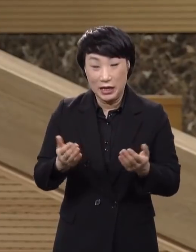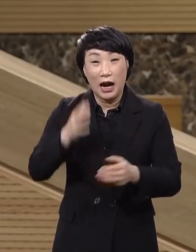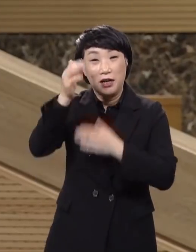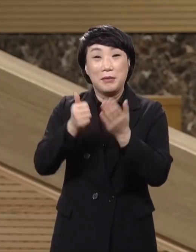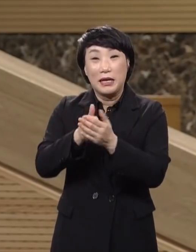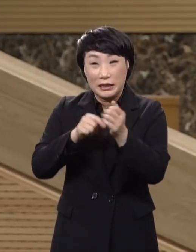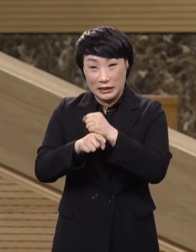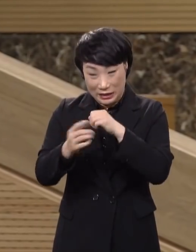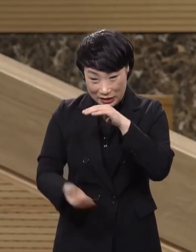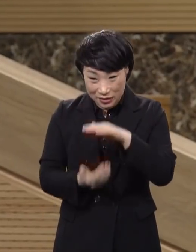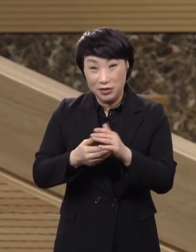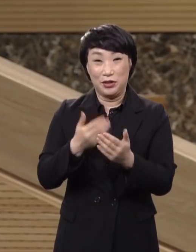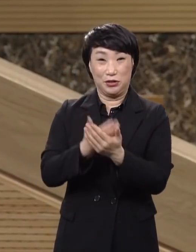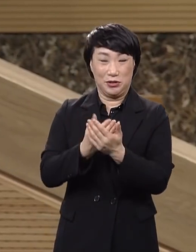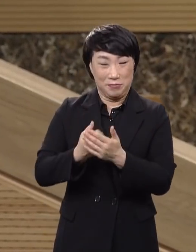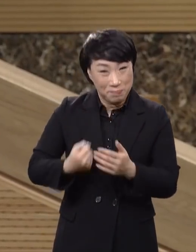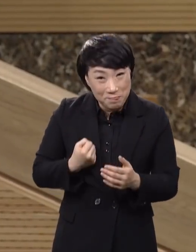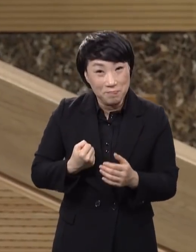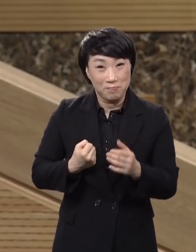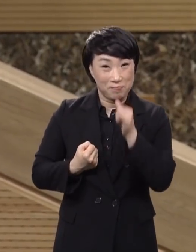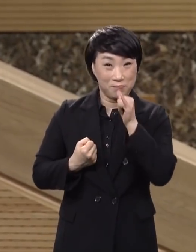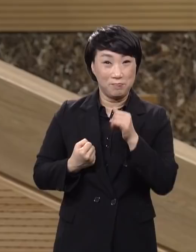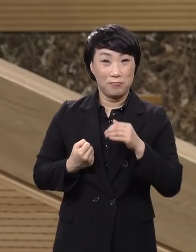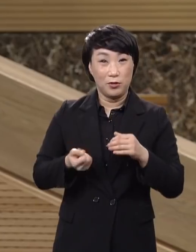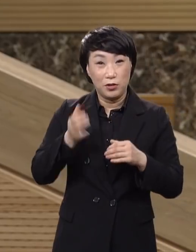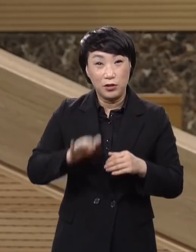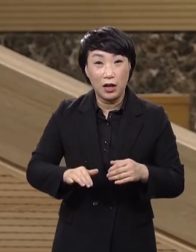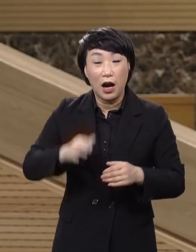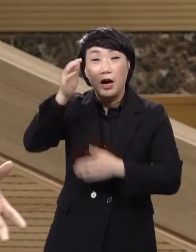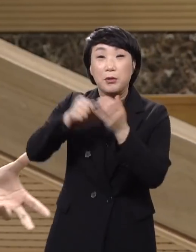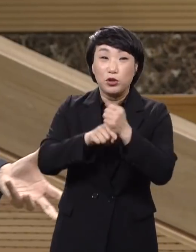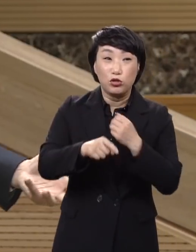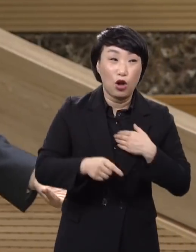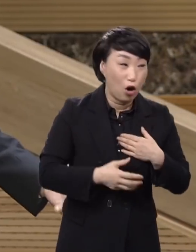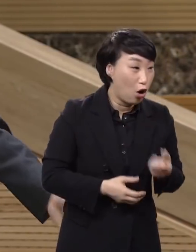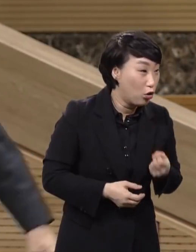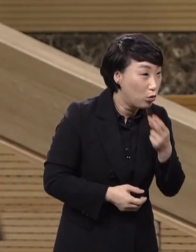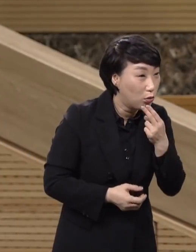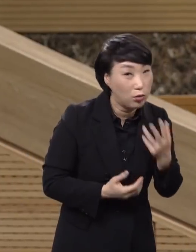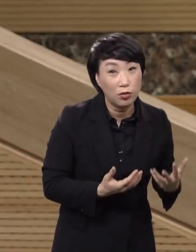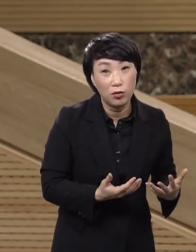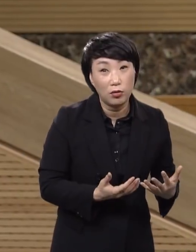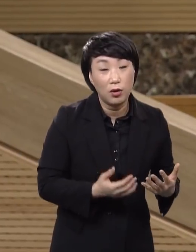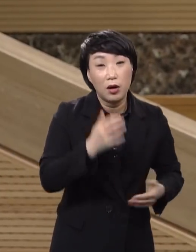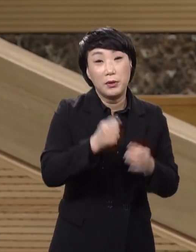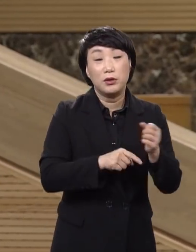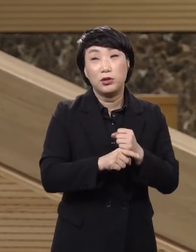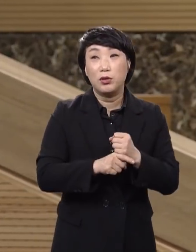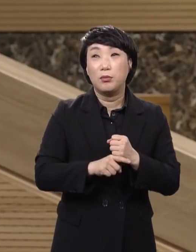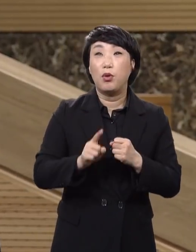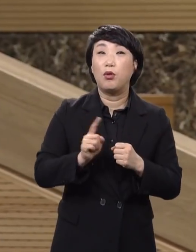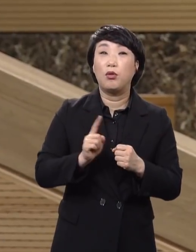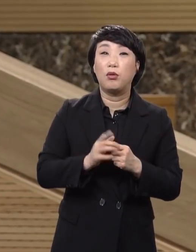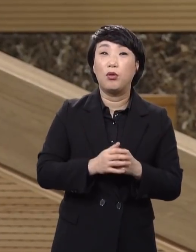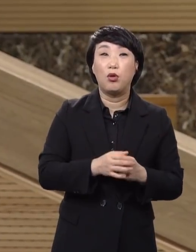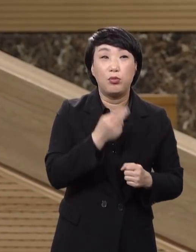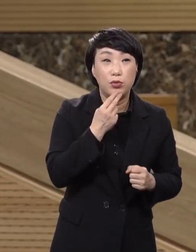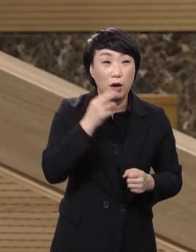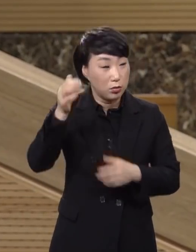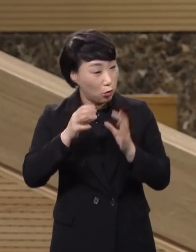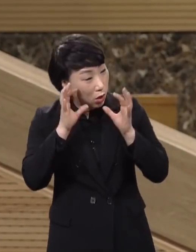수태되게 하옵소서. 근데 하나님의 뜻이 없는 사람, 하나님 무슨 관심이